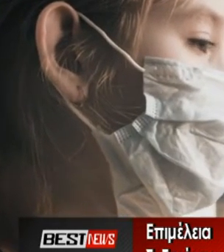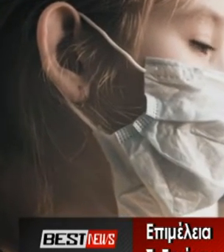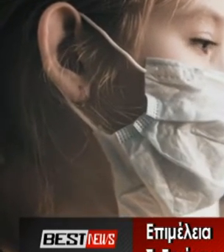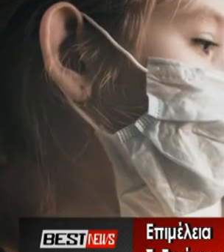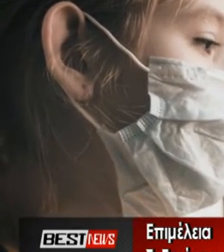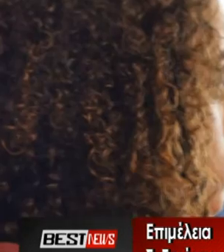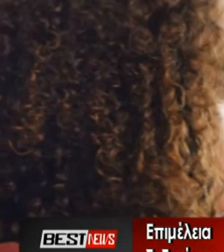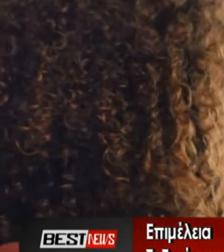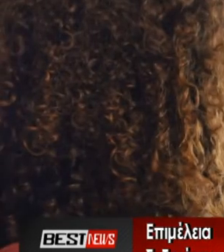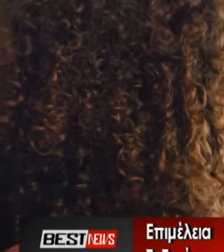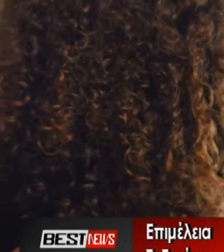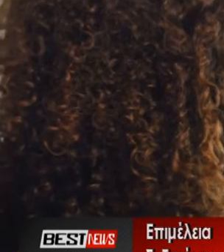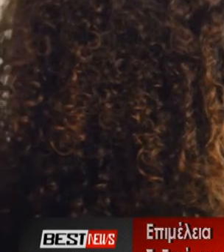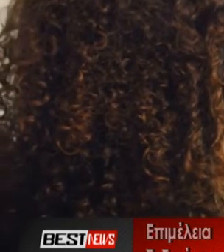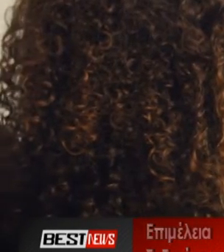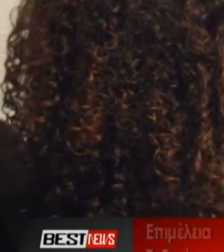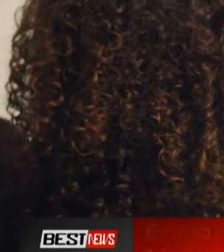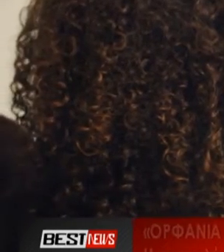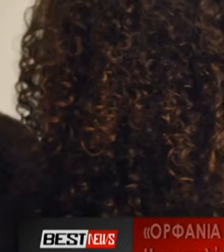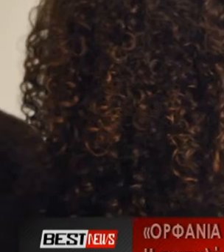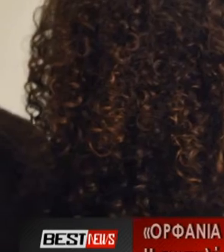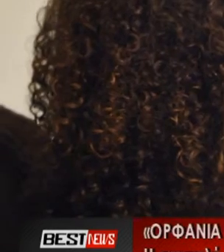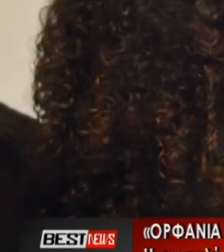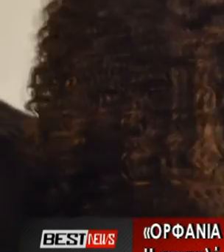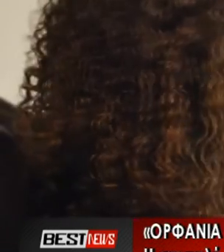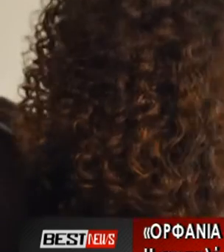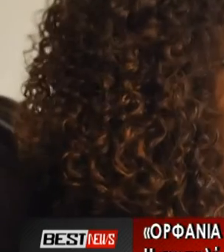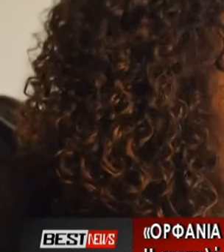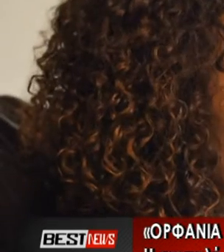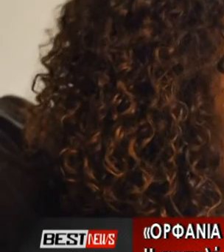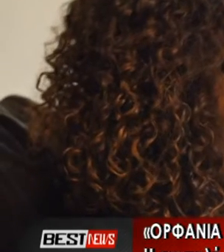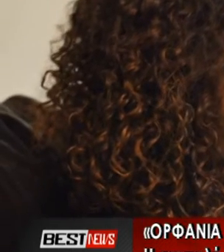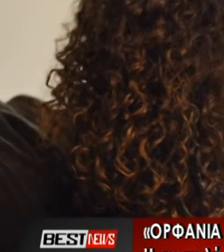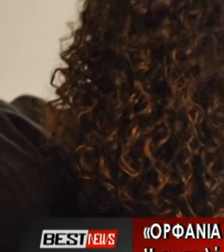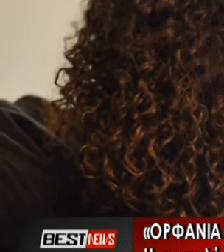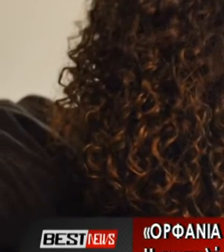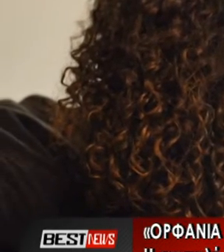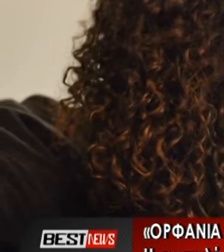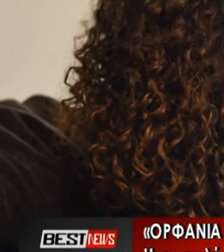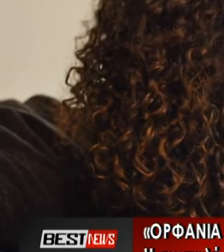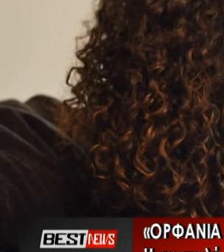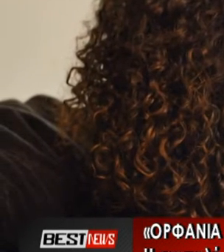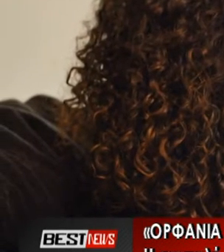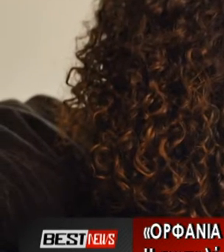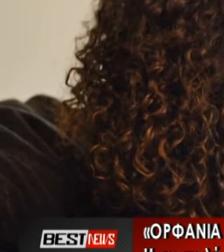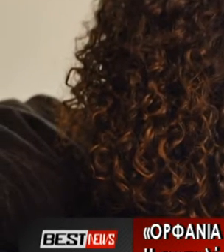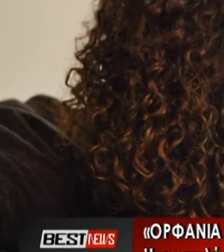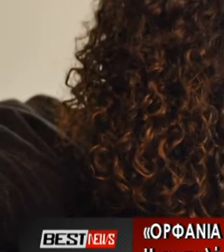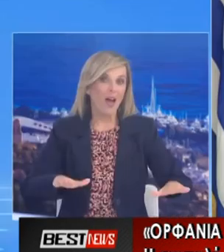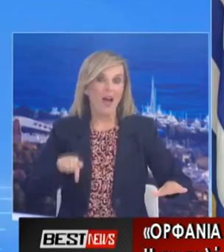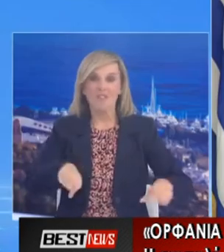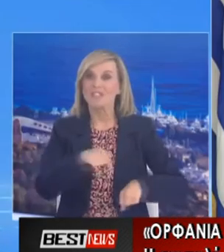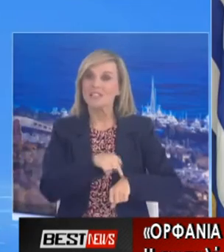που επιμένουν μετά την νόσηση, όμως αυτό είναι ένα διαφορετικό είδος μακράς COVID, ένα είδος που έχει διάρκεια